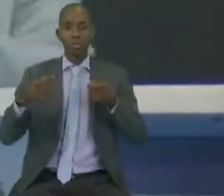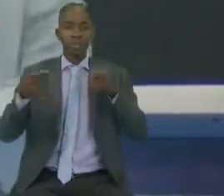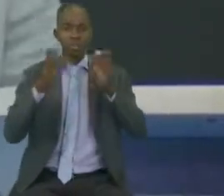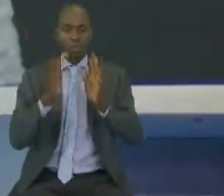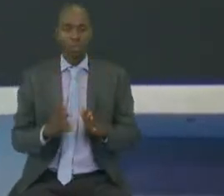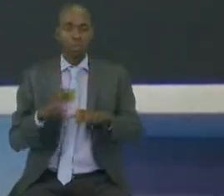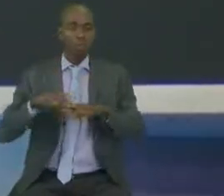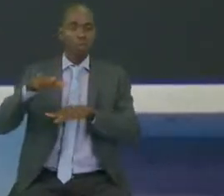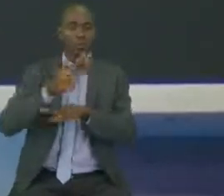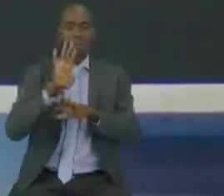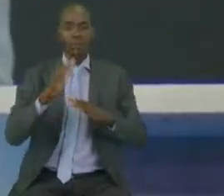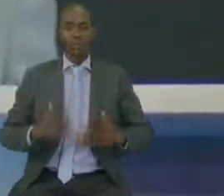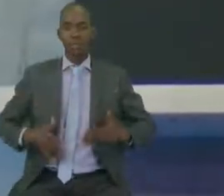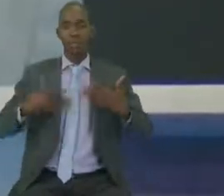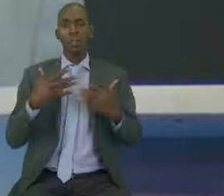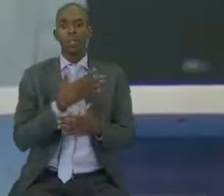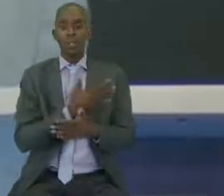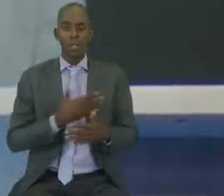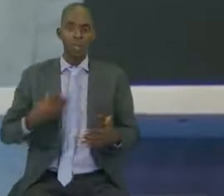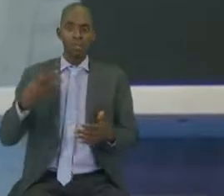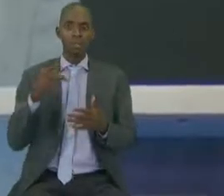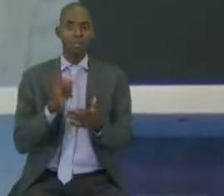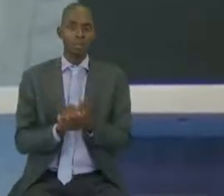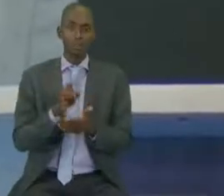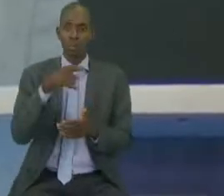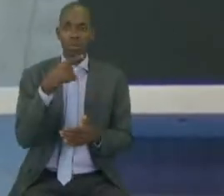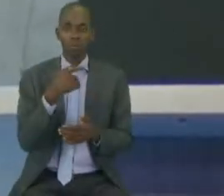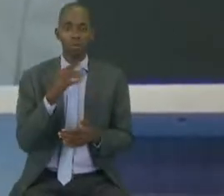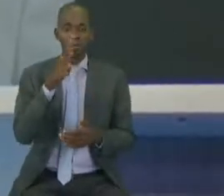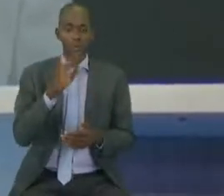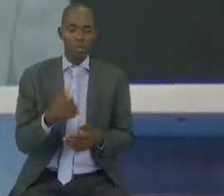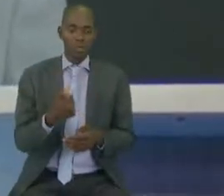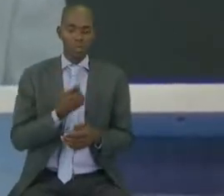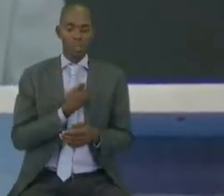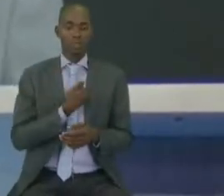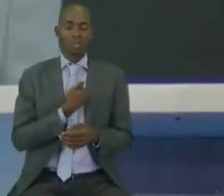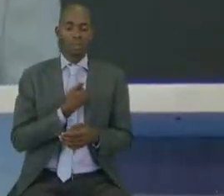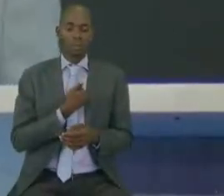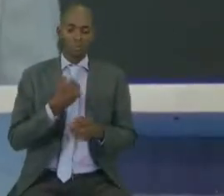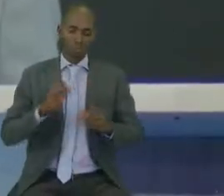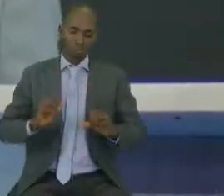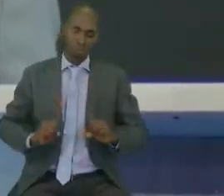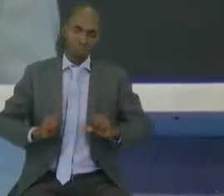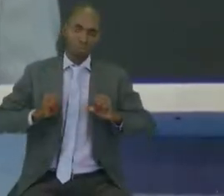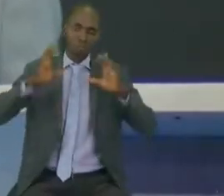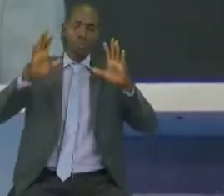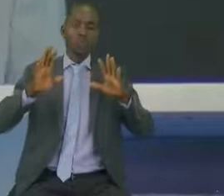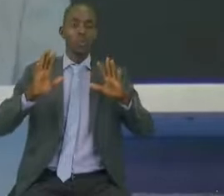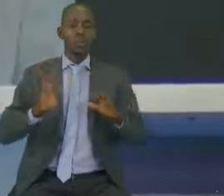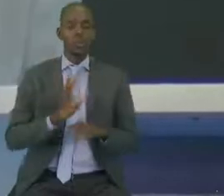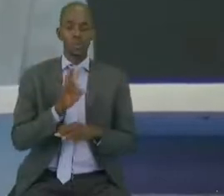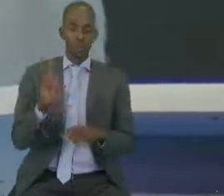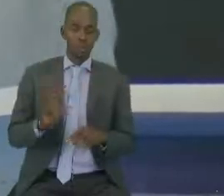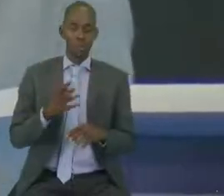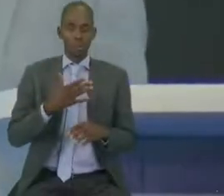contrôleur de votre vie, et vous dites, par moi-même, volontairement, utilisant ma